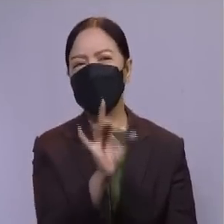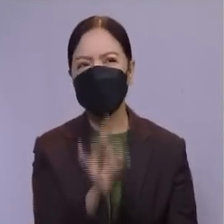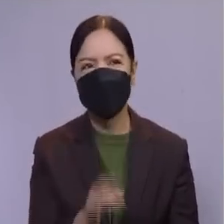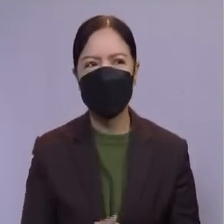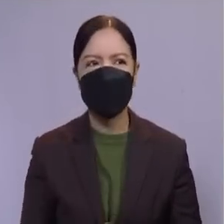มาดู